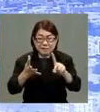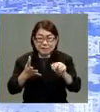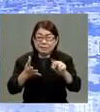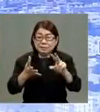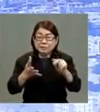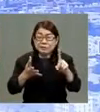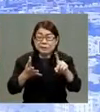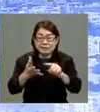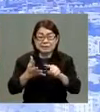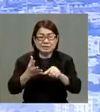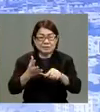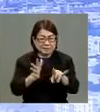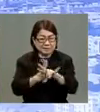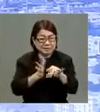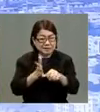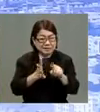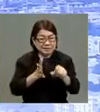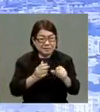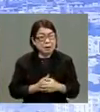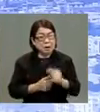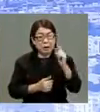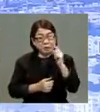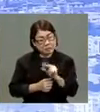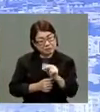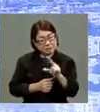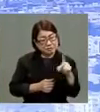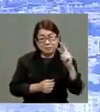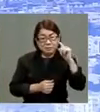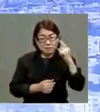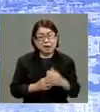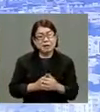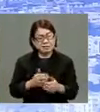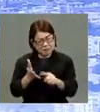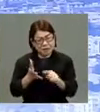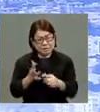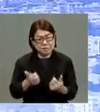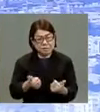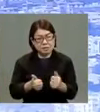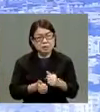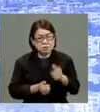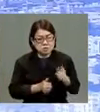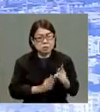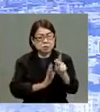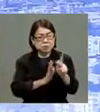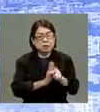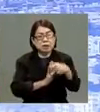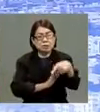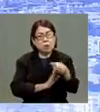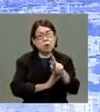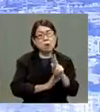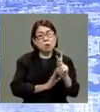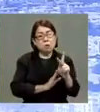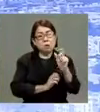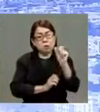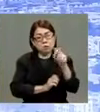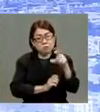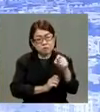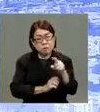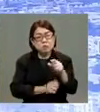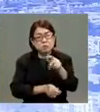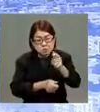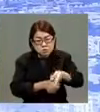31พฤษภาคมเนี่ยผมยังไม่ชัวร์แต่ว่าถึงสิ้นเดือนนี้แน่ๆนะครับที่เราจะต้องอยู่ในการที่จะต้องใช้พรก.นี้อยู่นะครับ